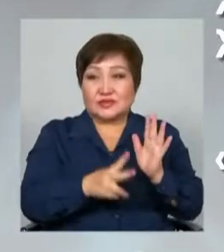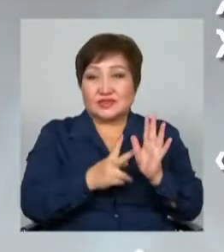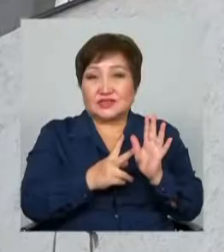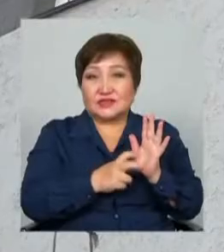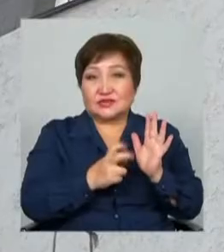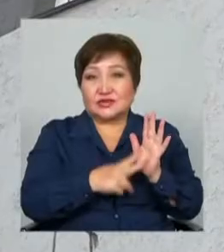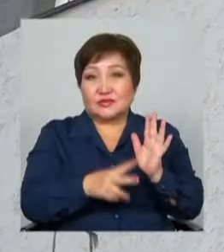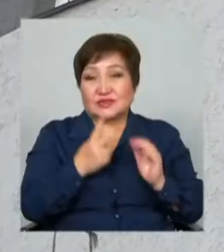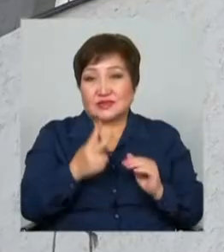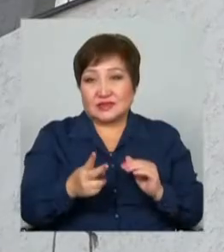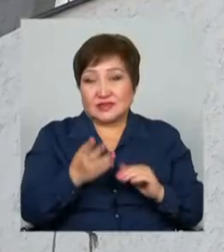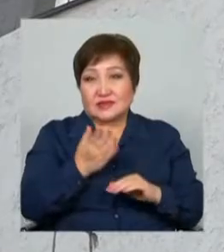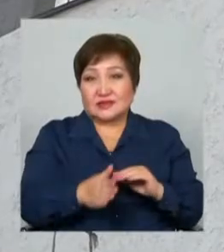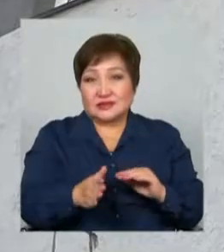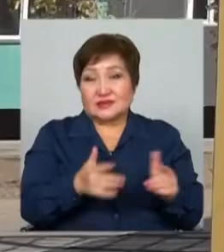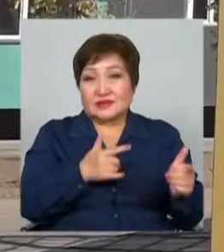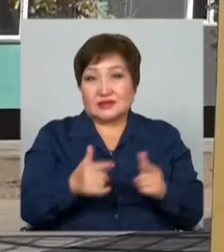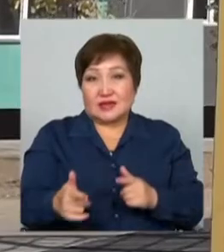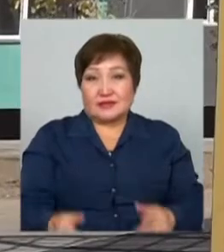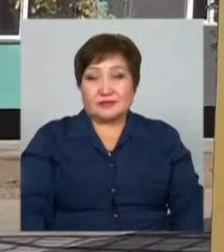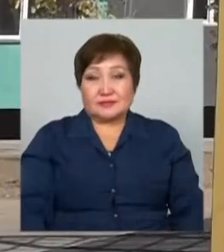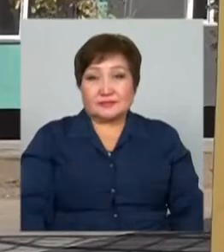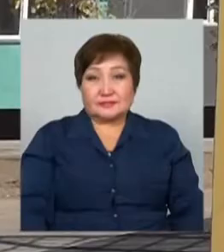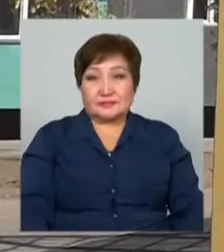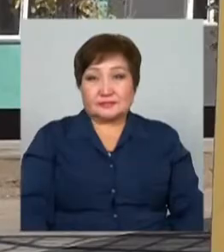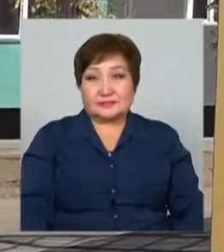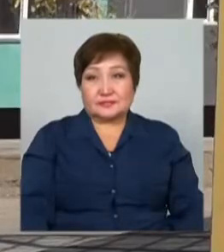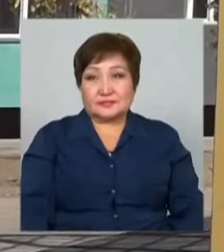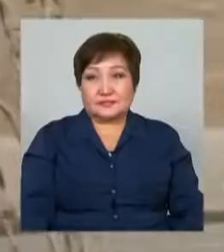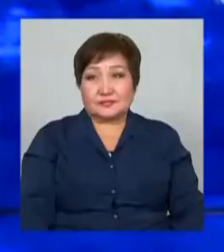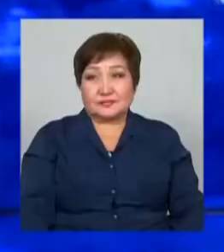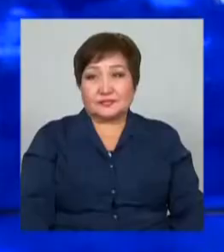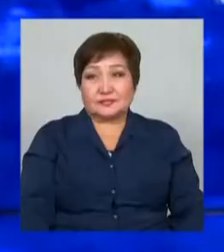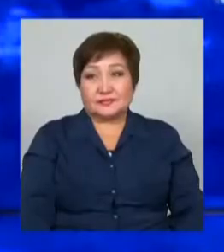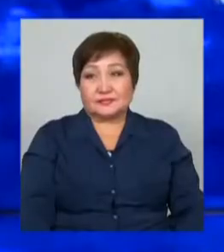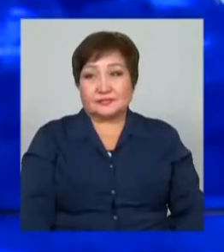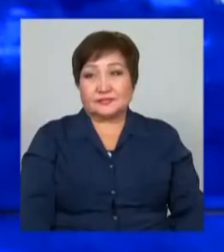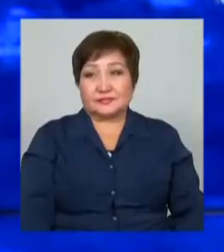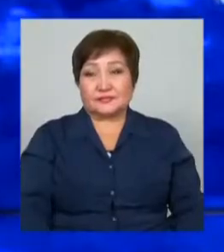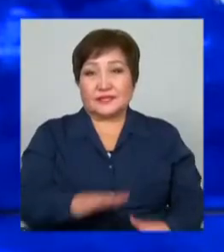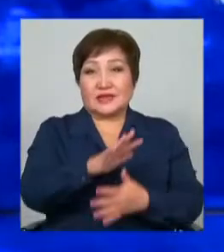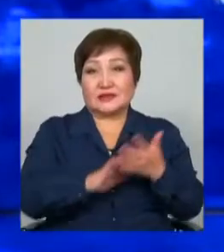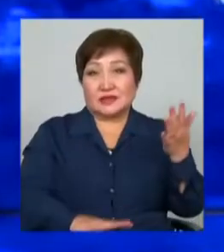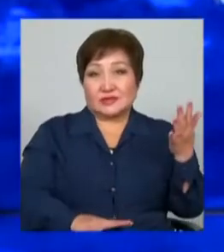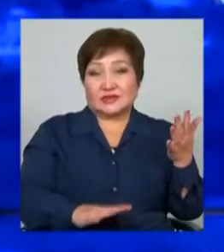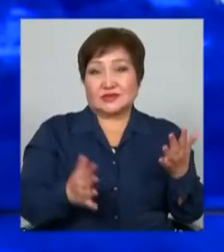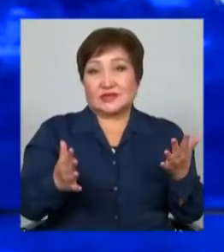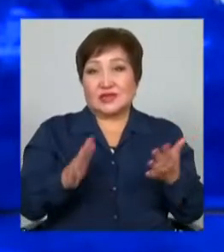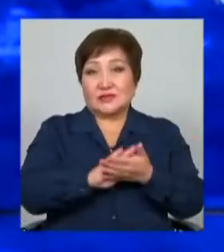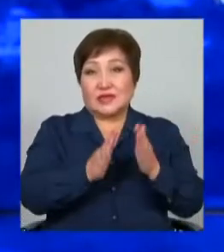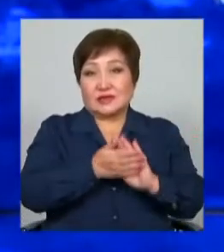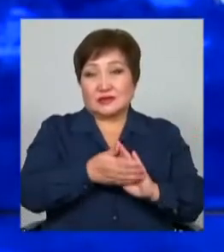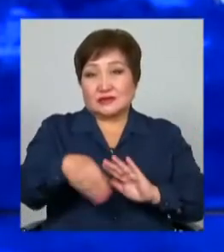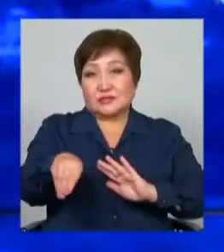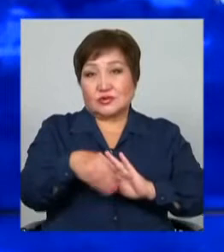мақұлданған. Назкен Еркін, Сағынғали Мұңайтпасов, Мұрат Тайжанов, Алматы телеарнасы. Жалғастырамыз. Сыбайла жемқорлық